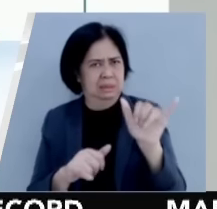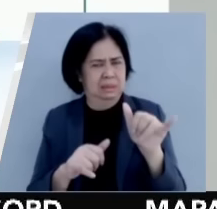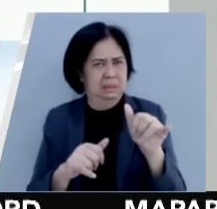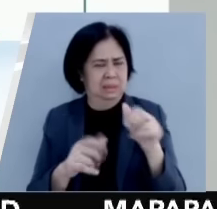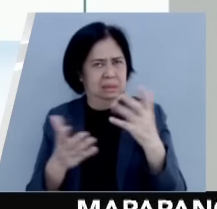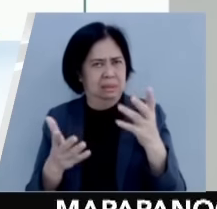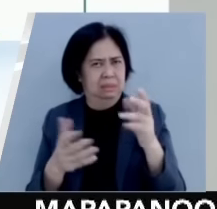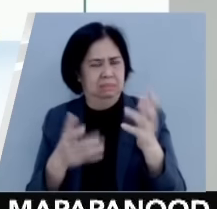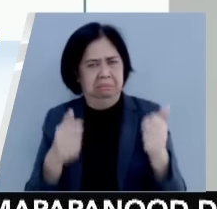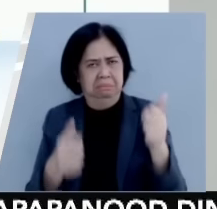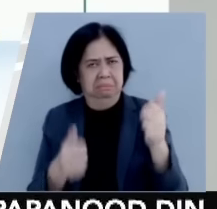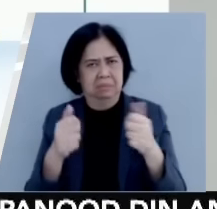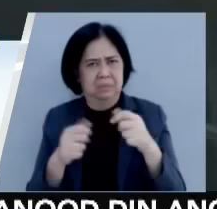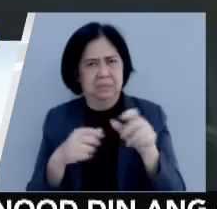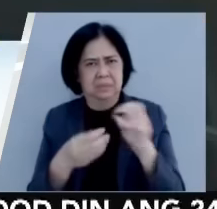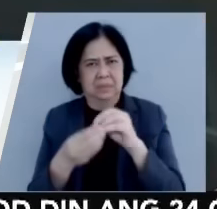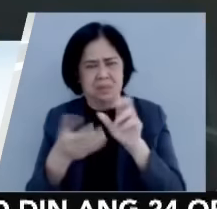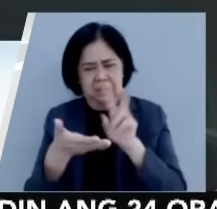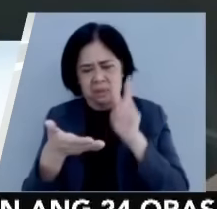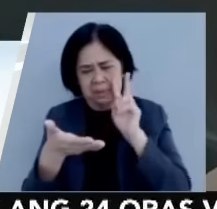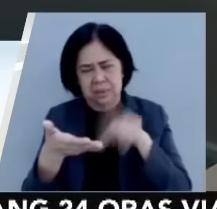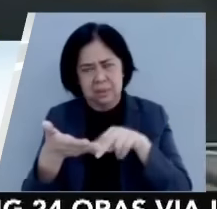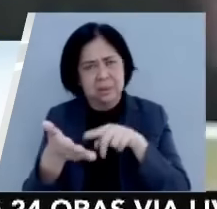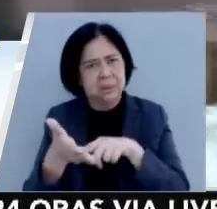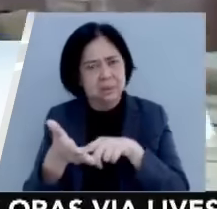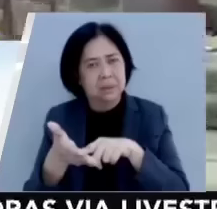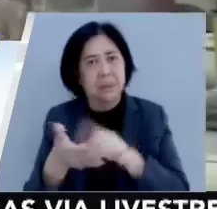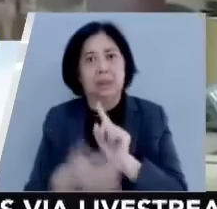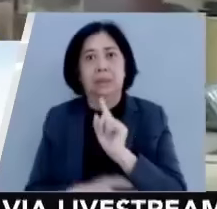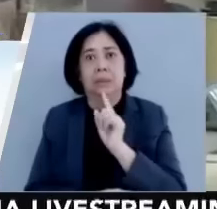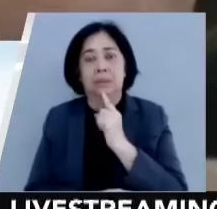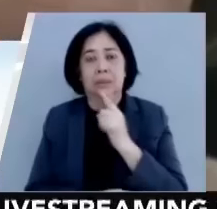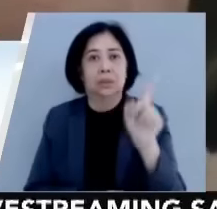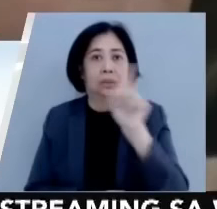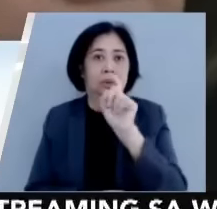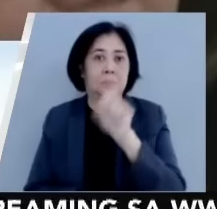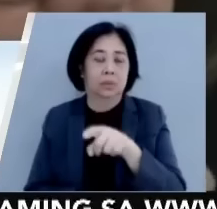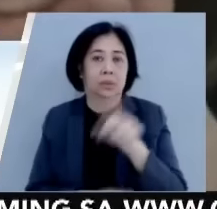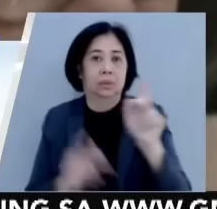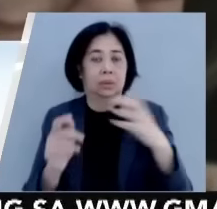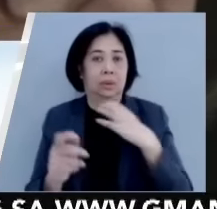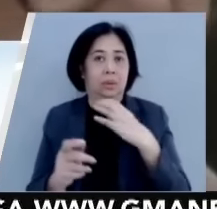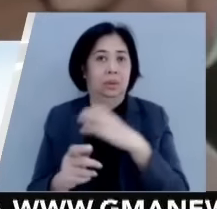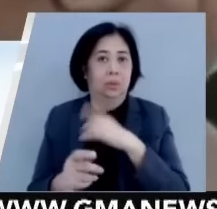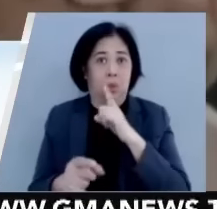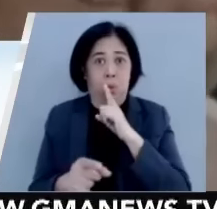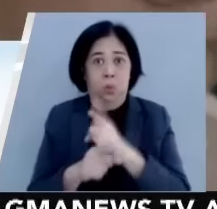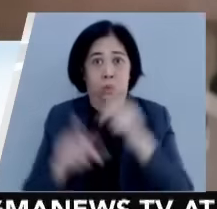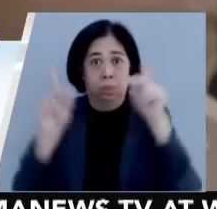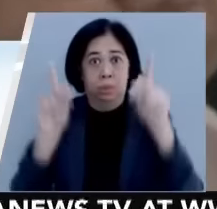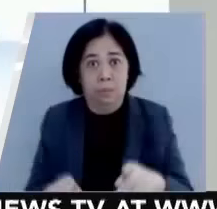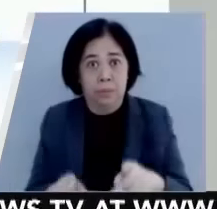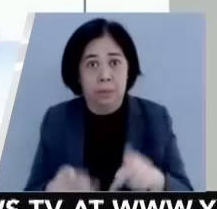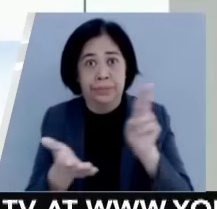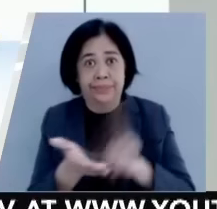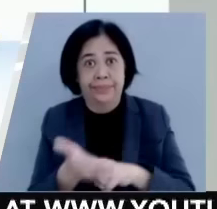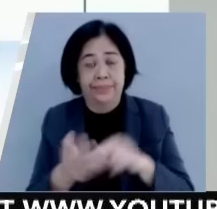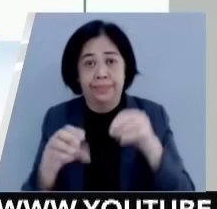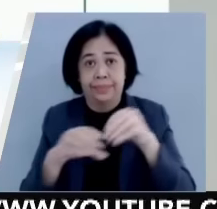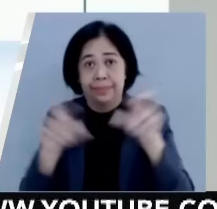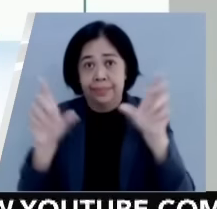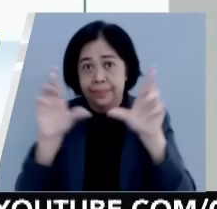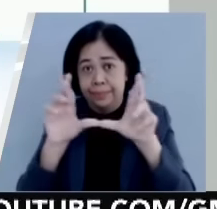Since masyado nang mababa yung tail. Ang seryosong tanong ng mga kongresista, totoong tao ba ang nakapirma sa resibo? Now,